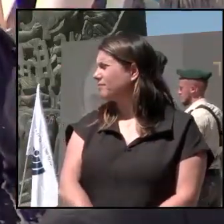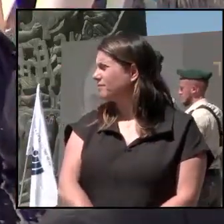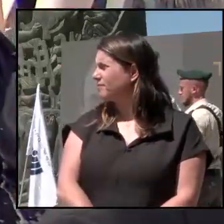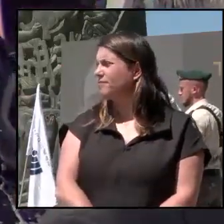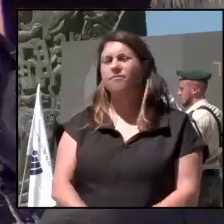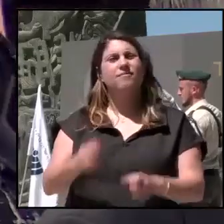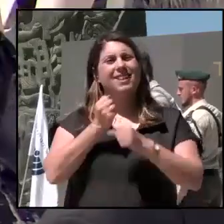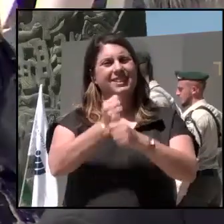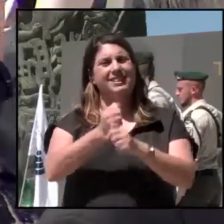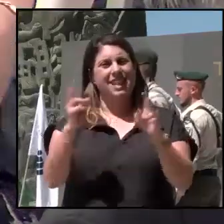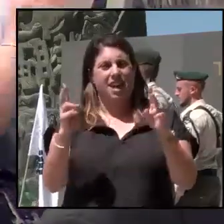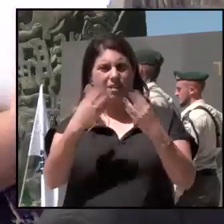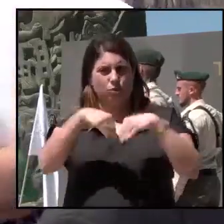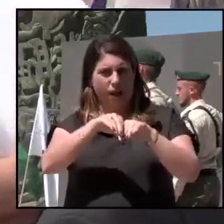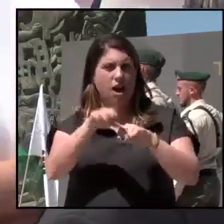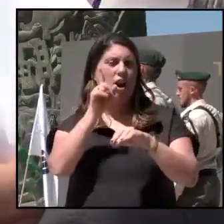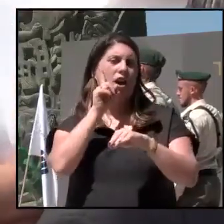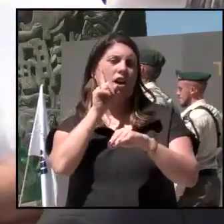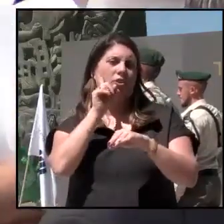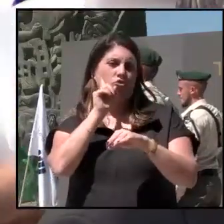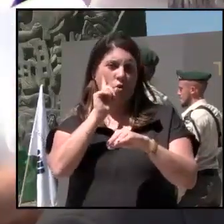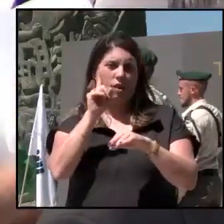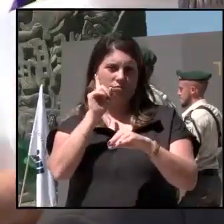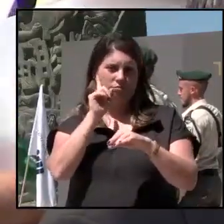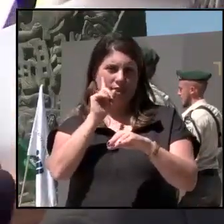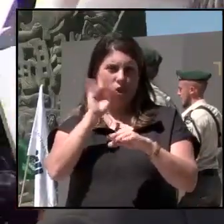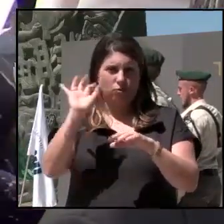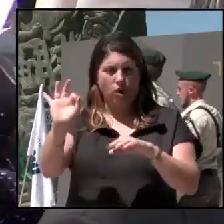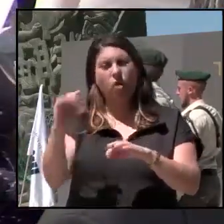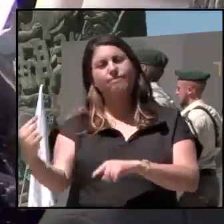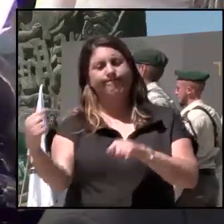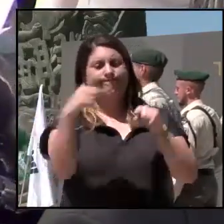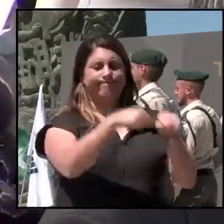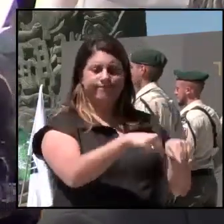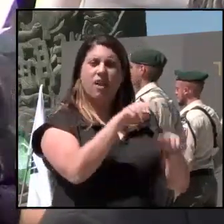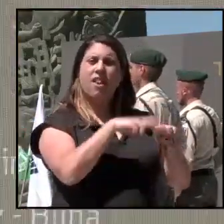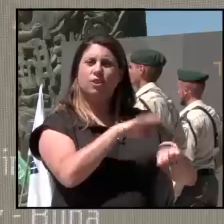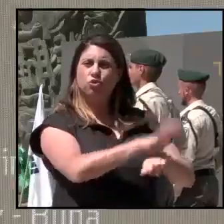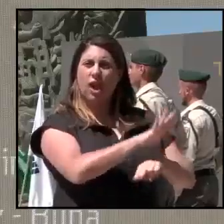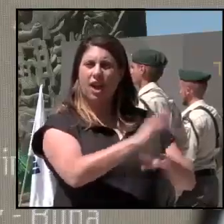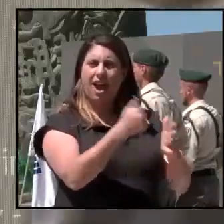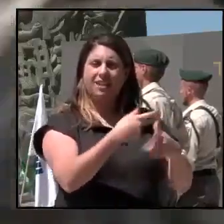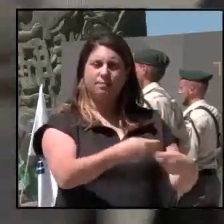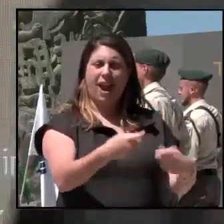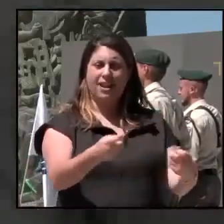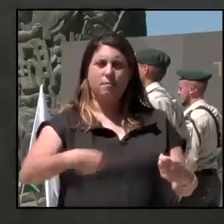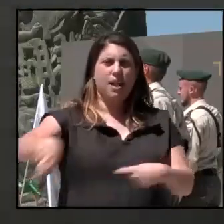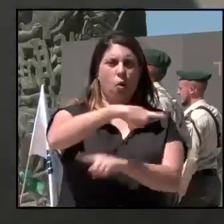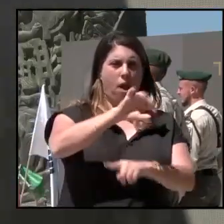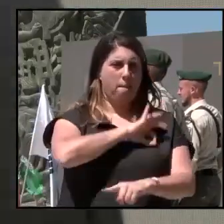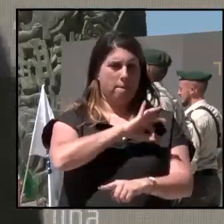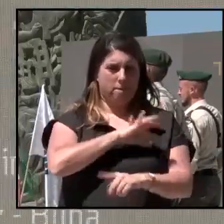נציג המשפחה שנקרא בשמו מוזמן לעלות לבמה ולהישאר עליה איתנו עד לתום חלוקת כל האותות.